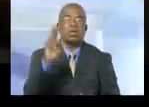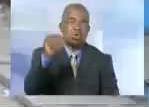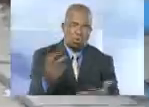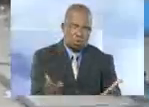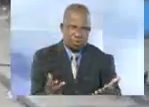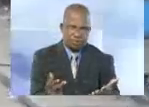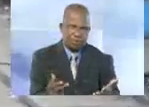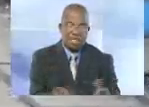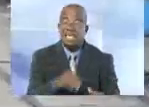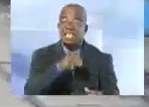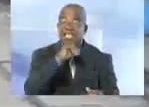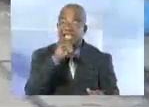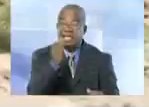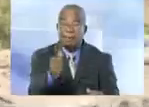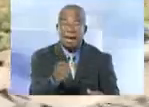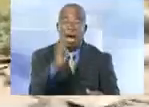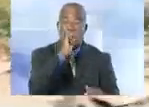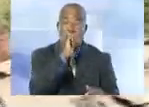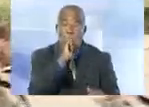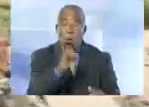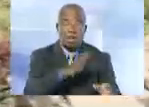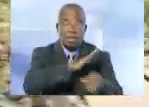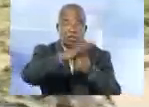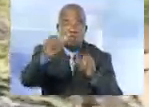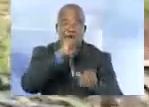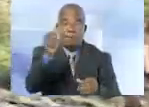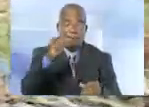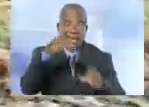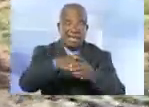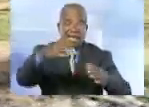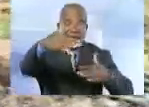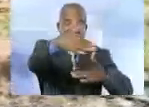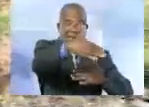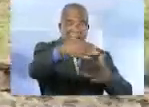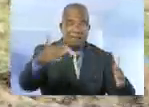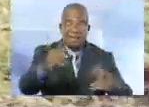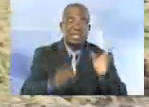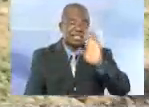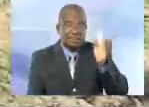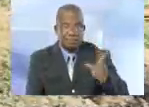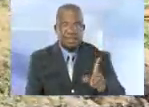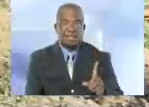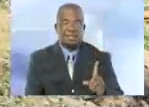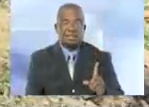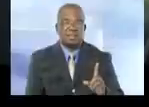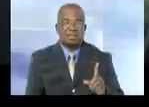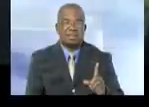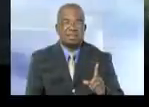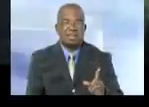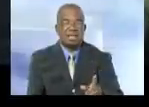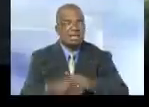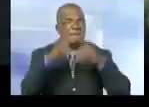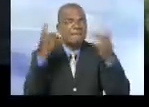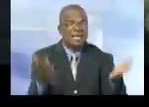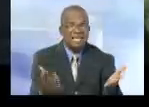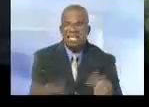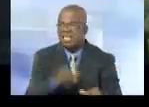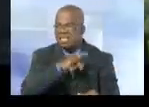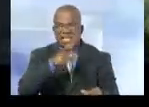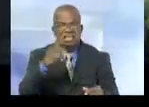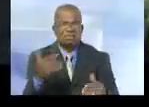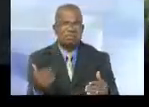ailleurs. Les installations de la CIE sont les cibles de bandits spécialisés dans le vol de câbles électriques. Ces perturbations sont